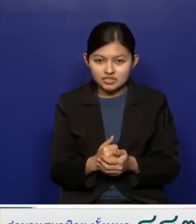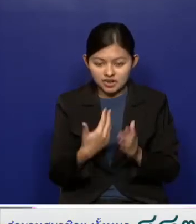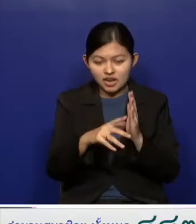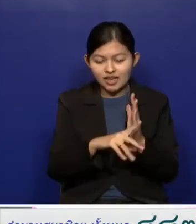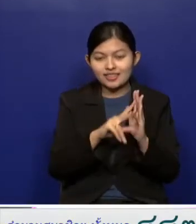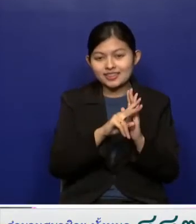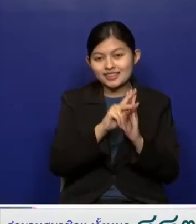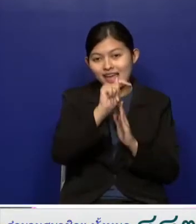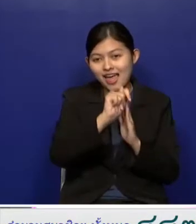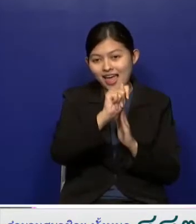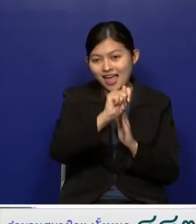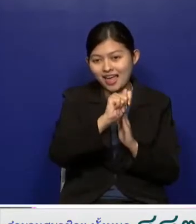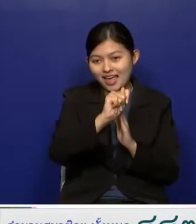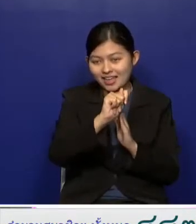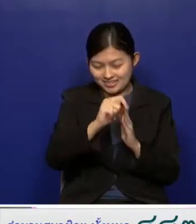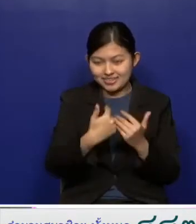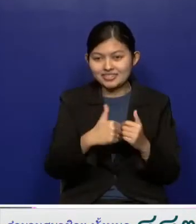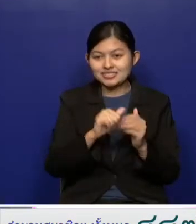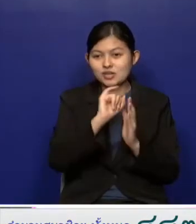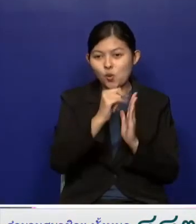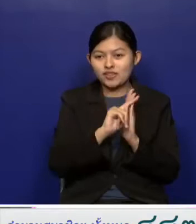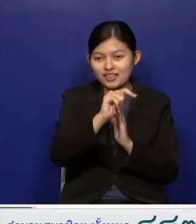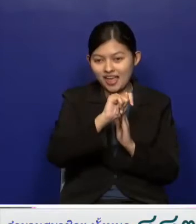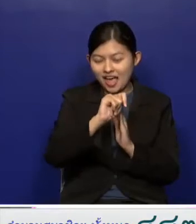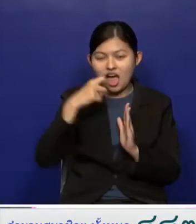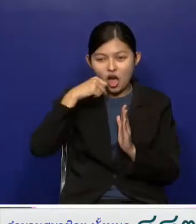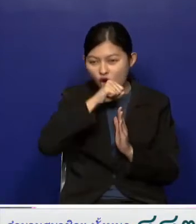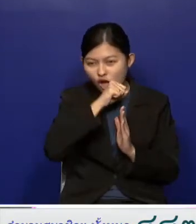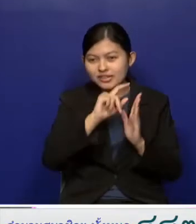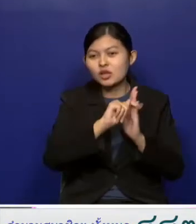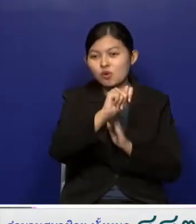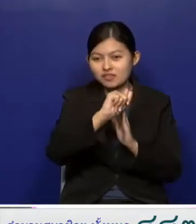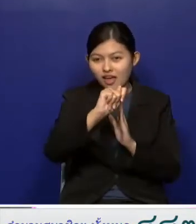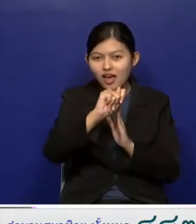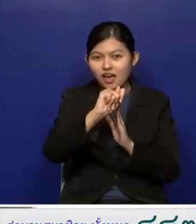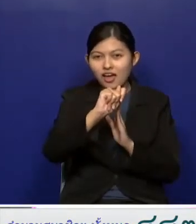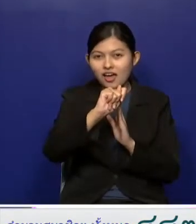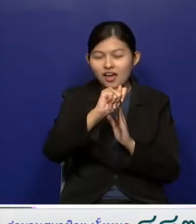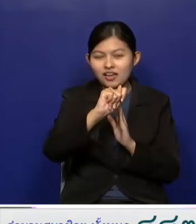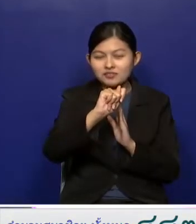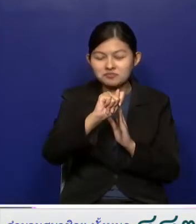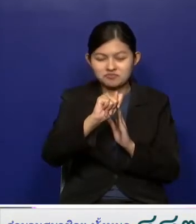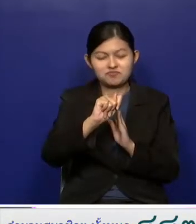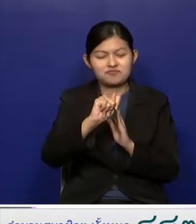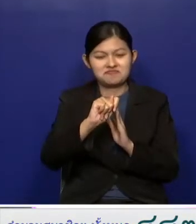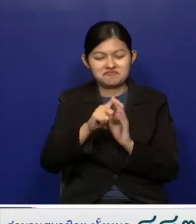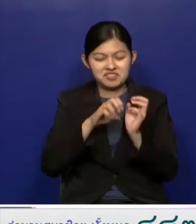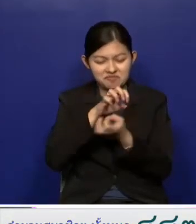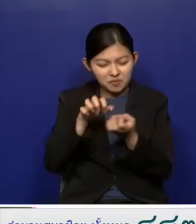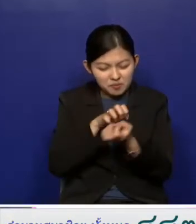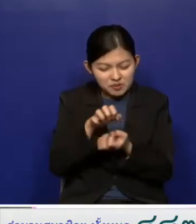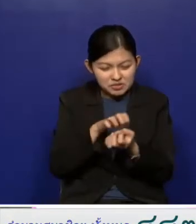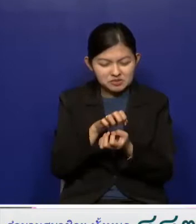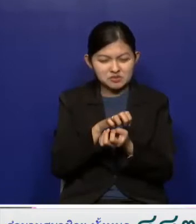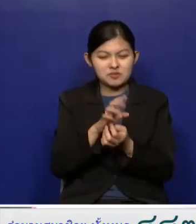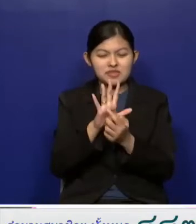ากเดิมทีเดียวเราบอกว่าอ้อยจังหวัดตากมีสิ่งสารปนเปื้อนคือแคดเมียมไม่ควร